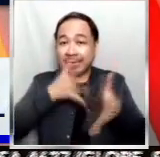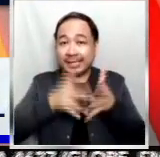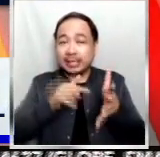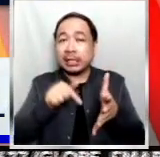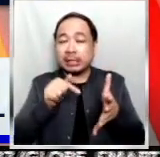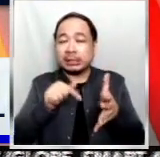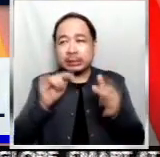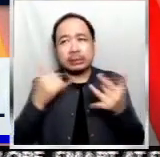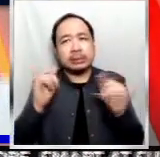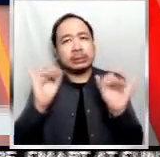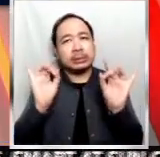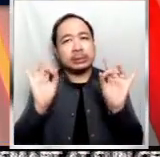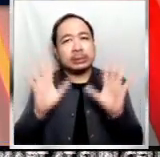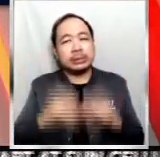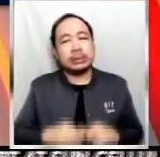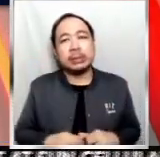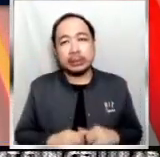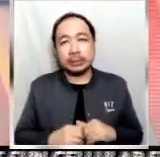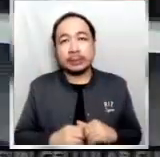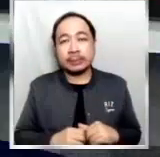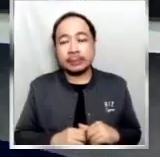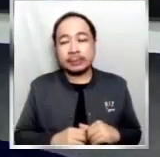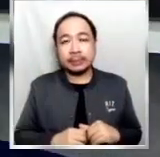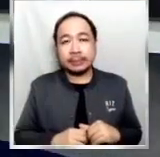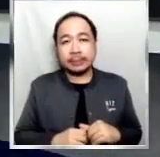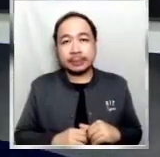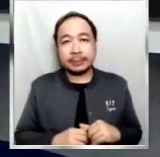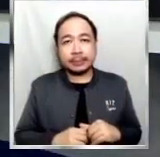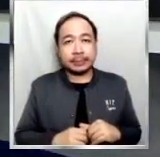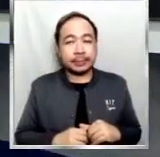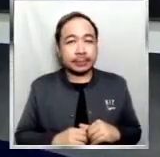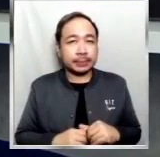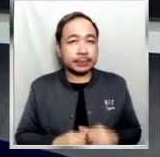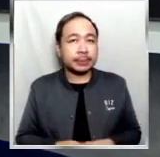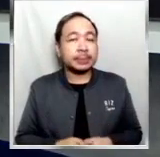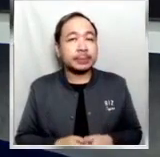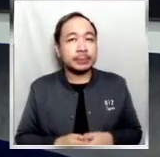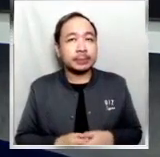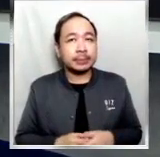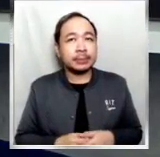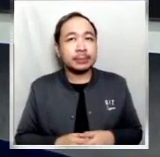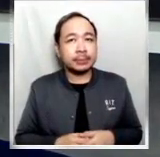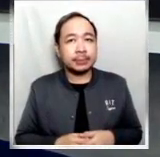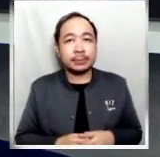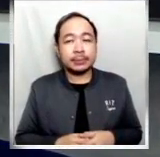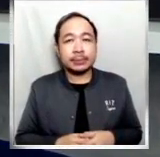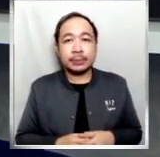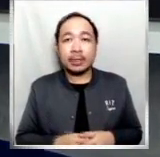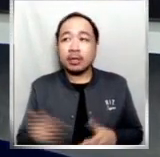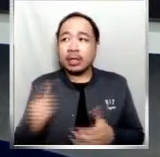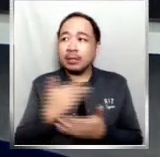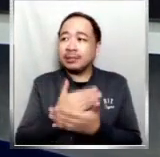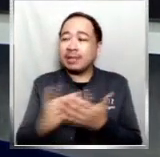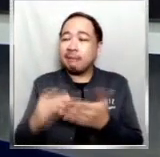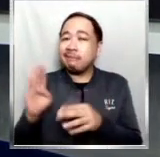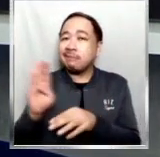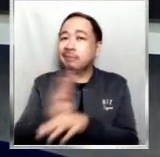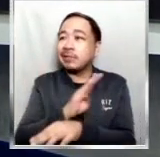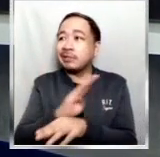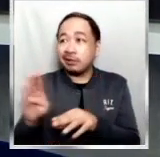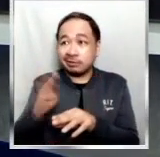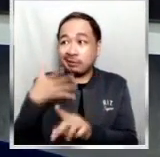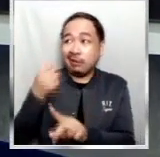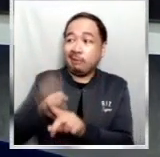Joseph Morong, nakatutok 24 oras. Tiyak na mahihirapan daw ulit ang ilang negosyong tinamaan ng pandemya na makapagbigay